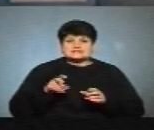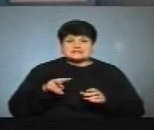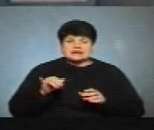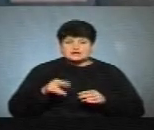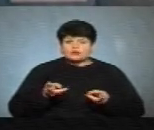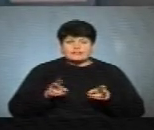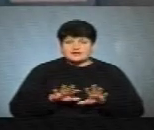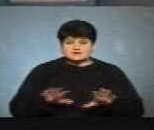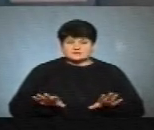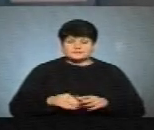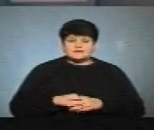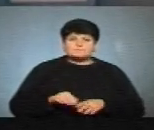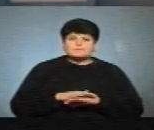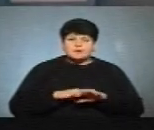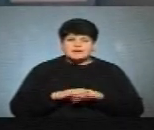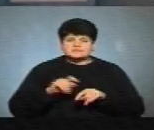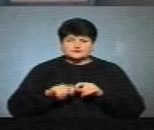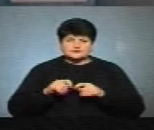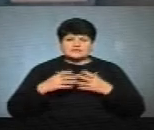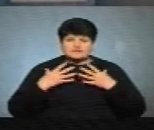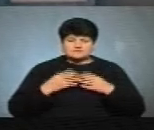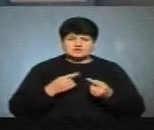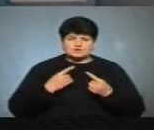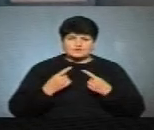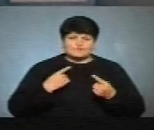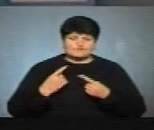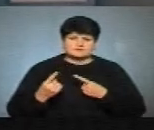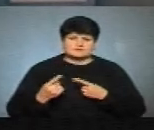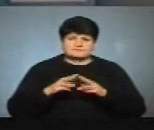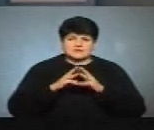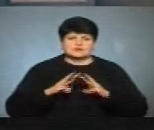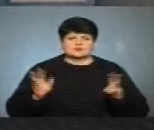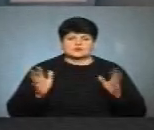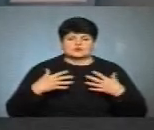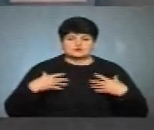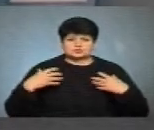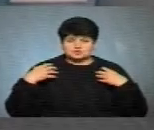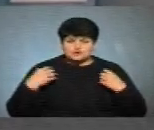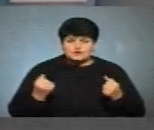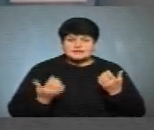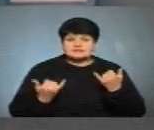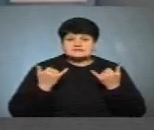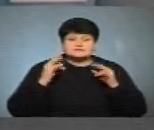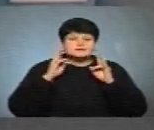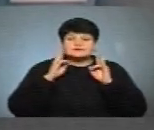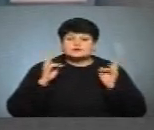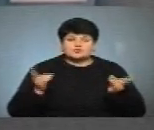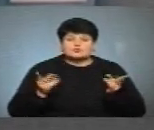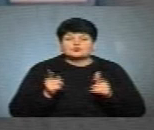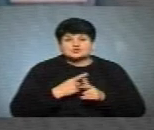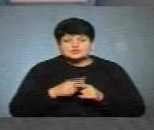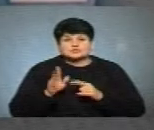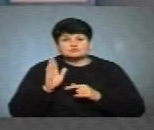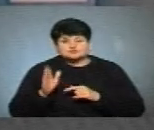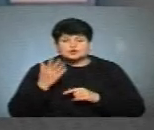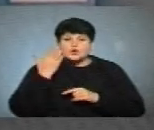насправді. Це не сумно. Про масове тестування, в принципі, вже заговорив міністр охорони здоров'я, однак наразі невідомо, чи буде воно,